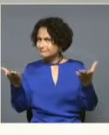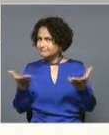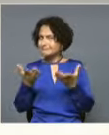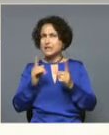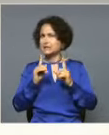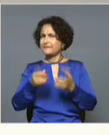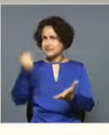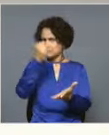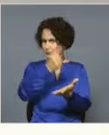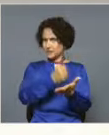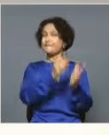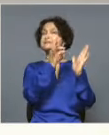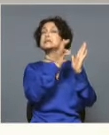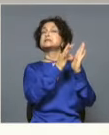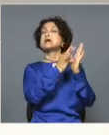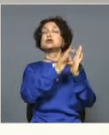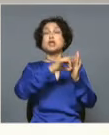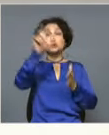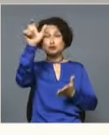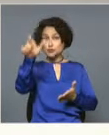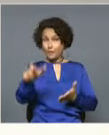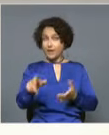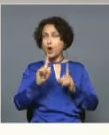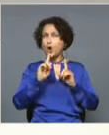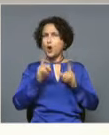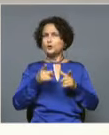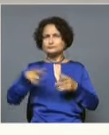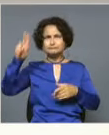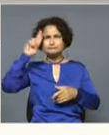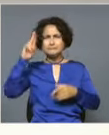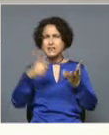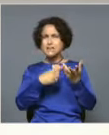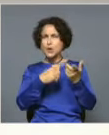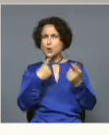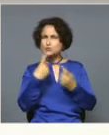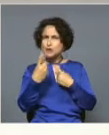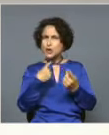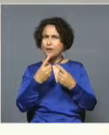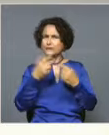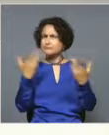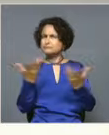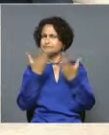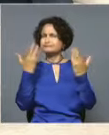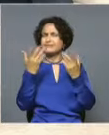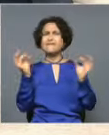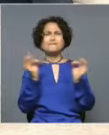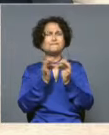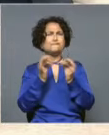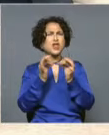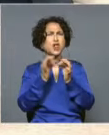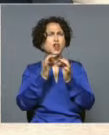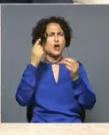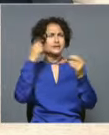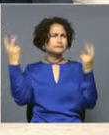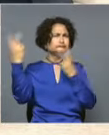се постави задачата на човек, който да изпълва няколко условия. Той трябва да бъде изключителен филолог, защото създаването на